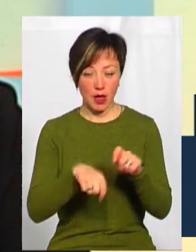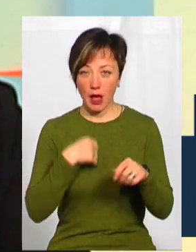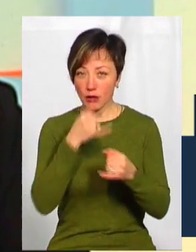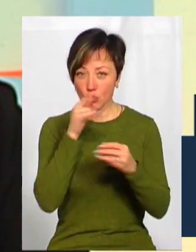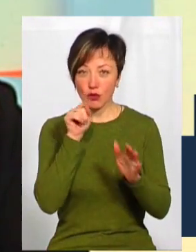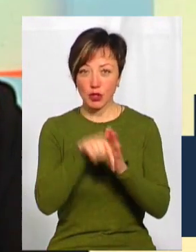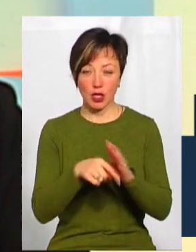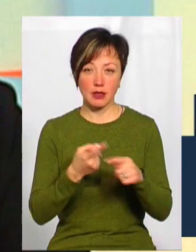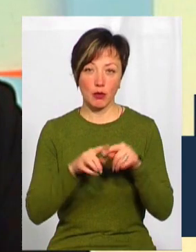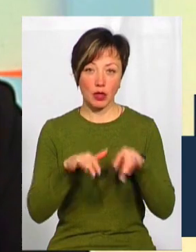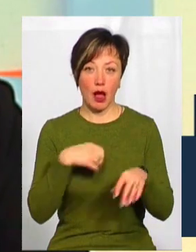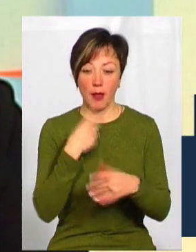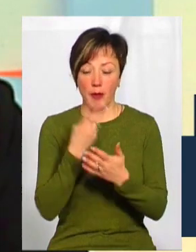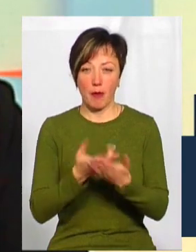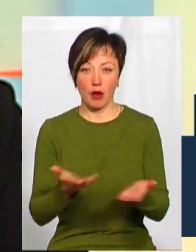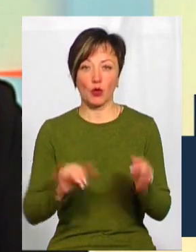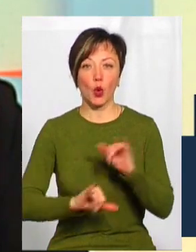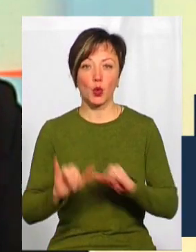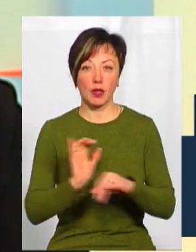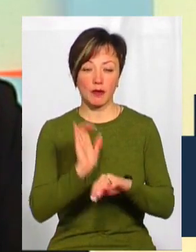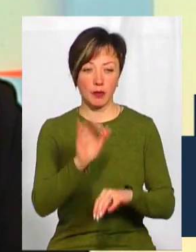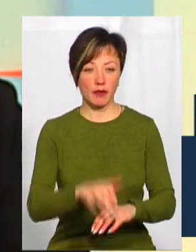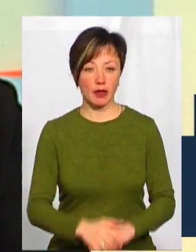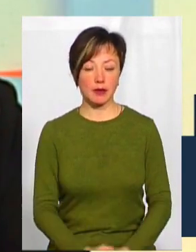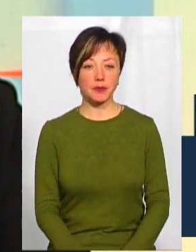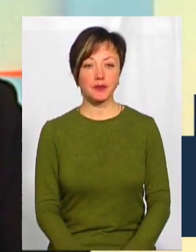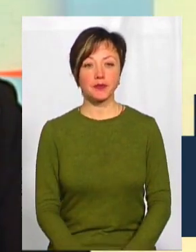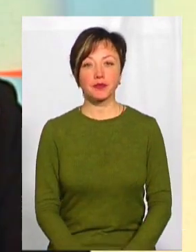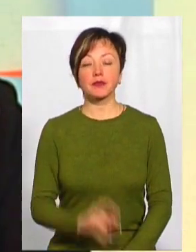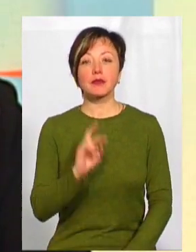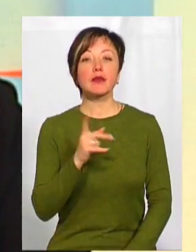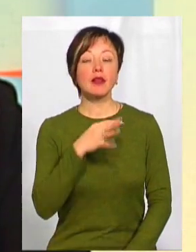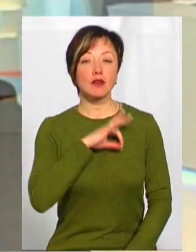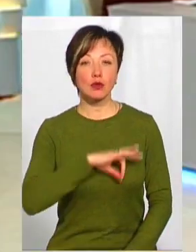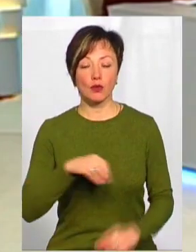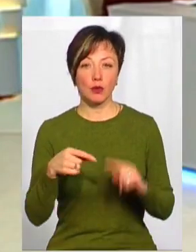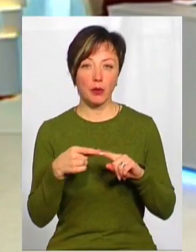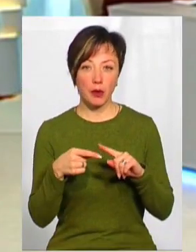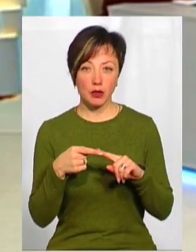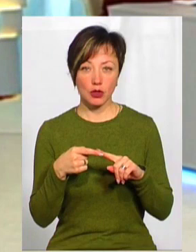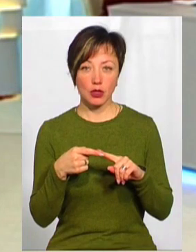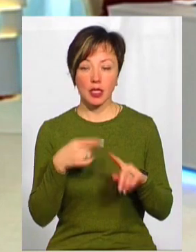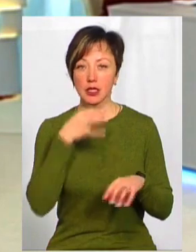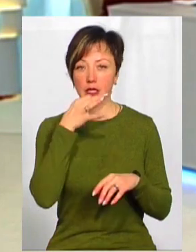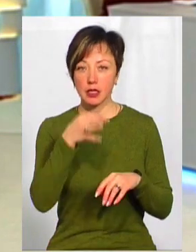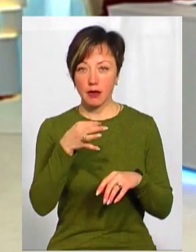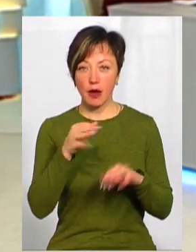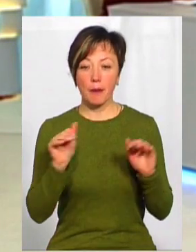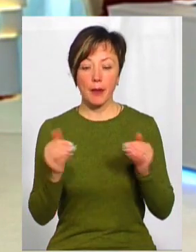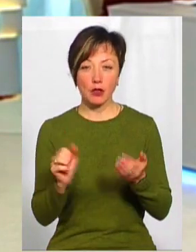можу вмішатися в той процес, але ми бачимо, куди воно це. Як ми його використовуємо? По-перше, я сказав,